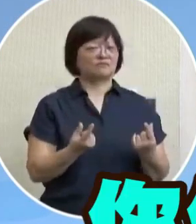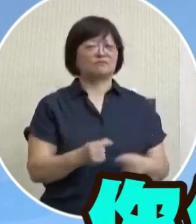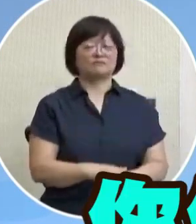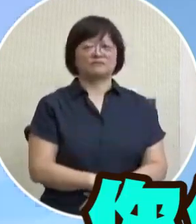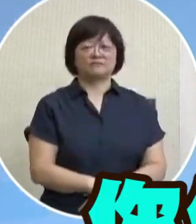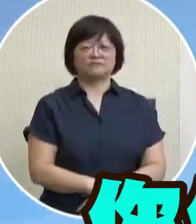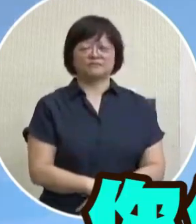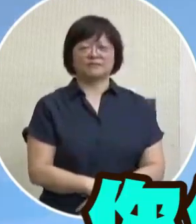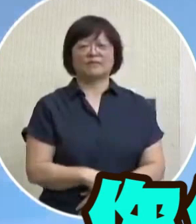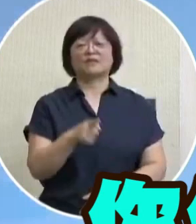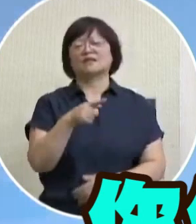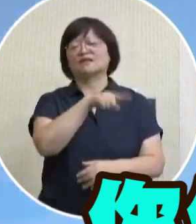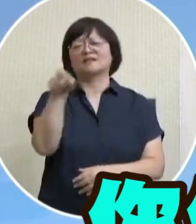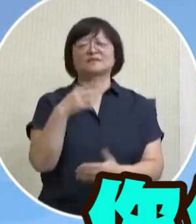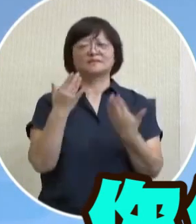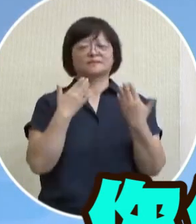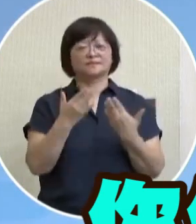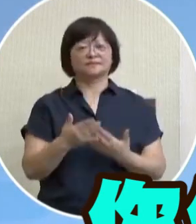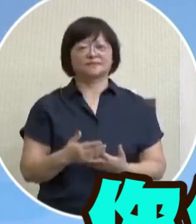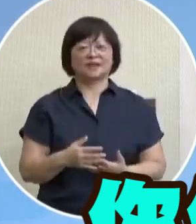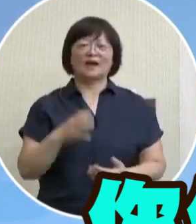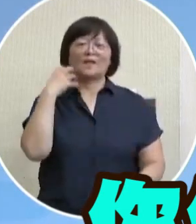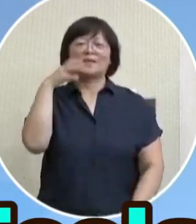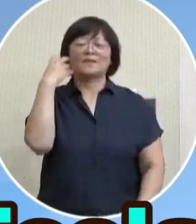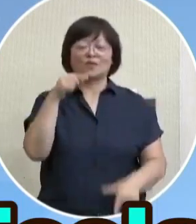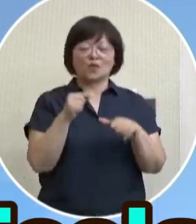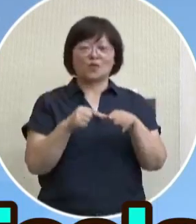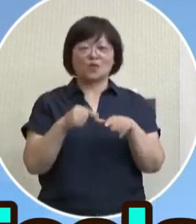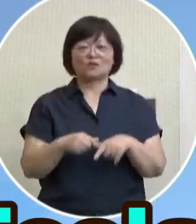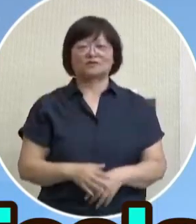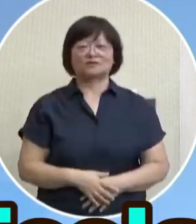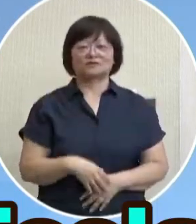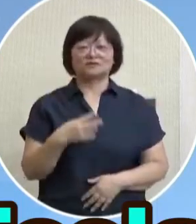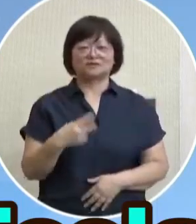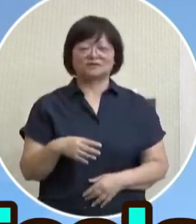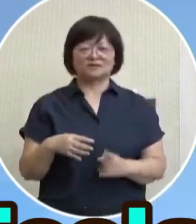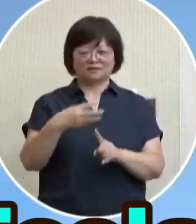你们最清楚的苹果公司、Tesla、